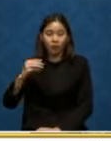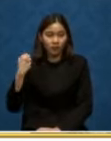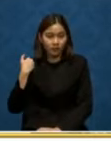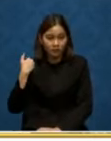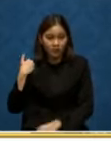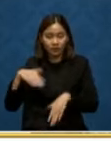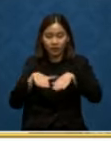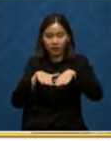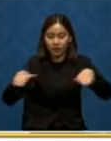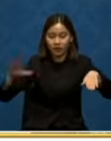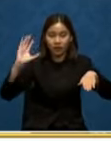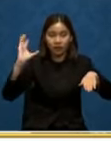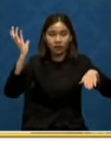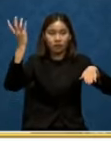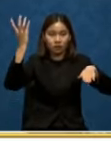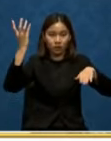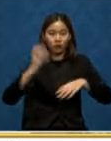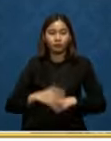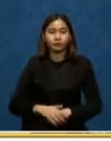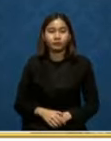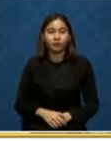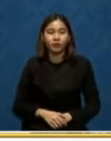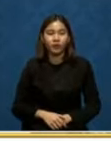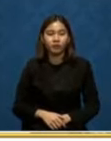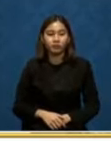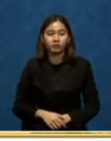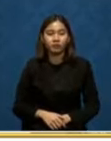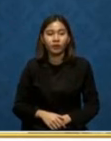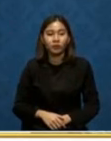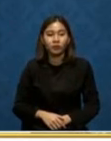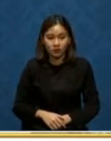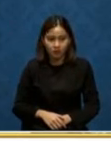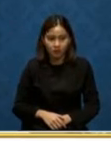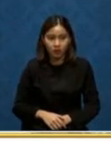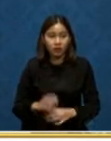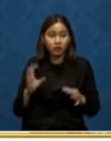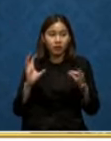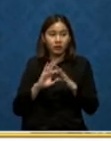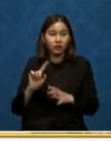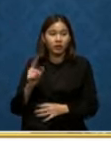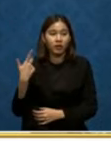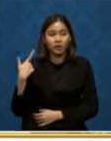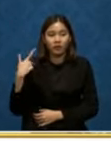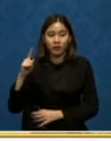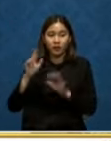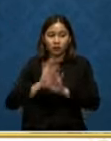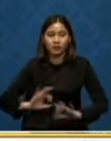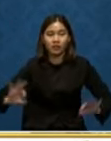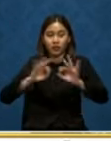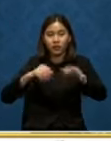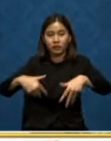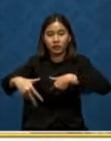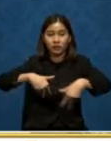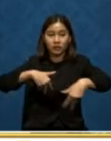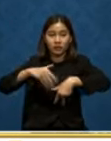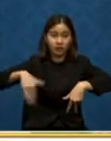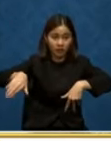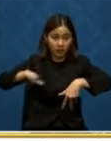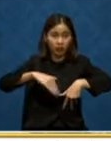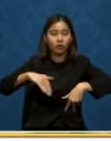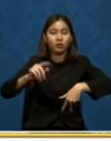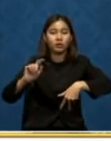มาตรฐานสากลซึ่งกรณีดังกล่าวเป็นเรื่องที่เกี่ยวกับผลประโยชน์ที่สำคัญของประชาชนจึงมี